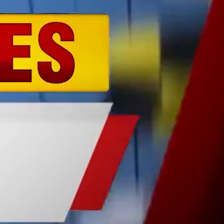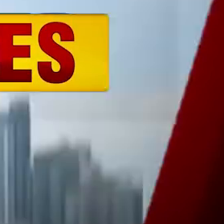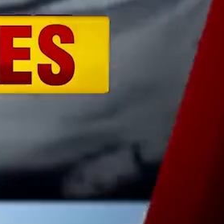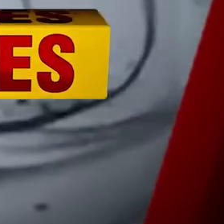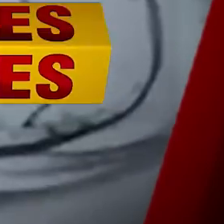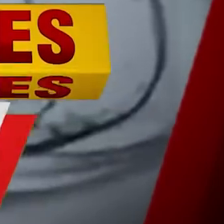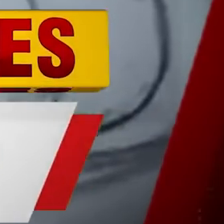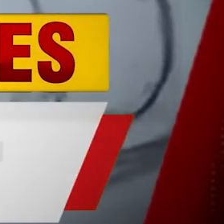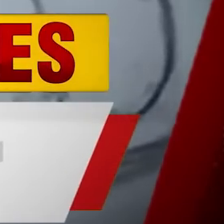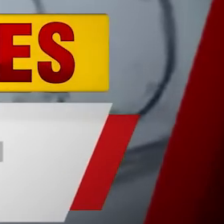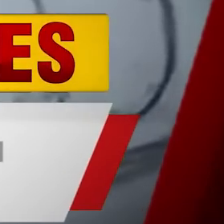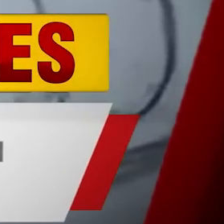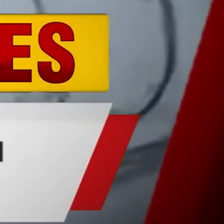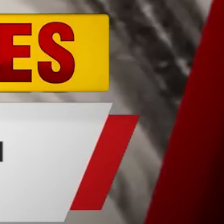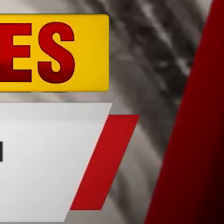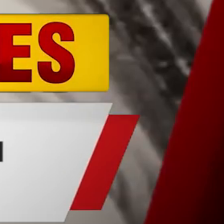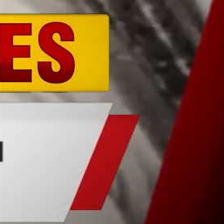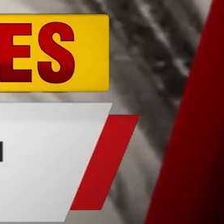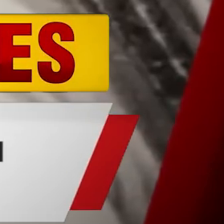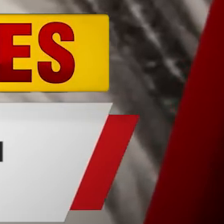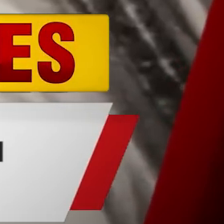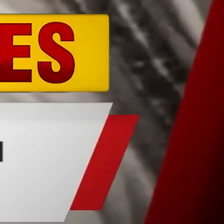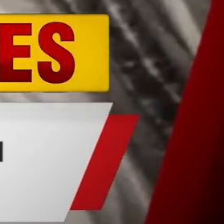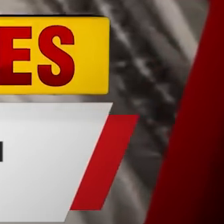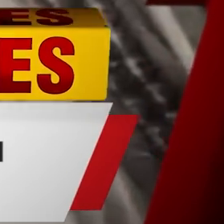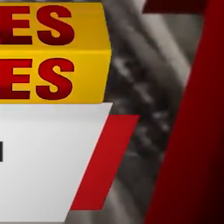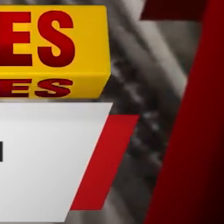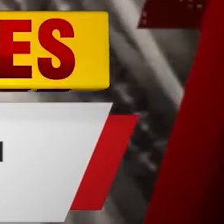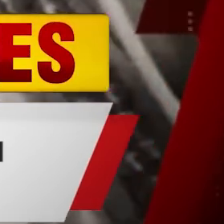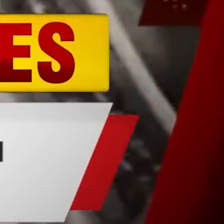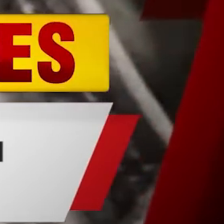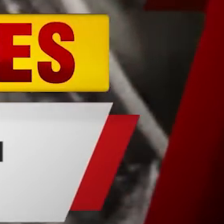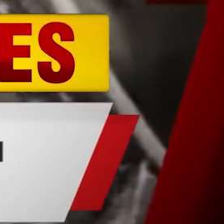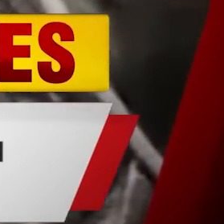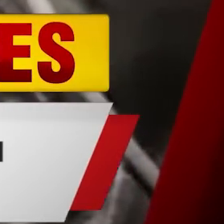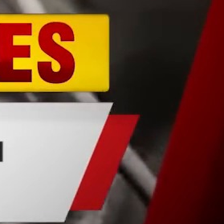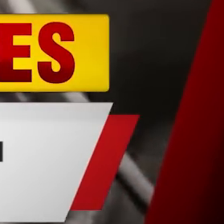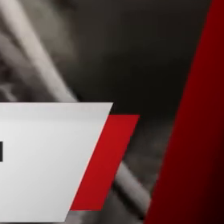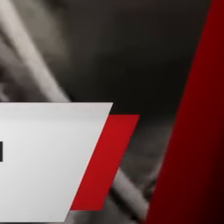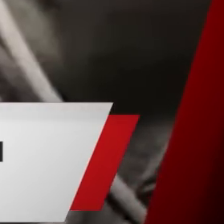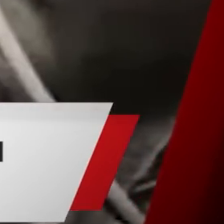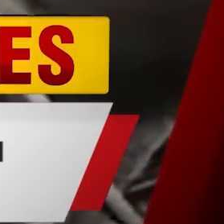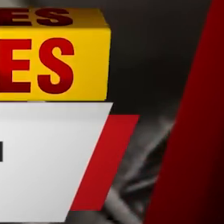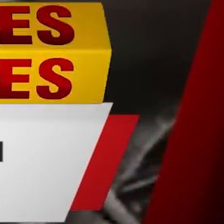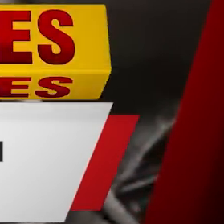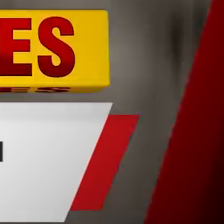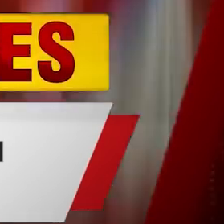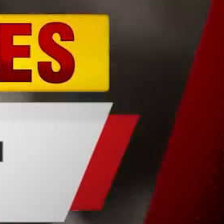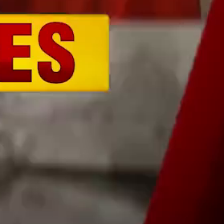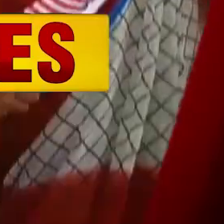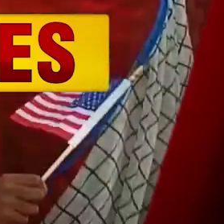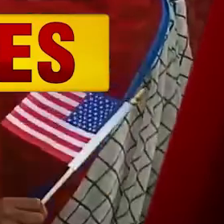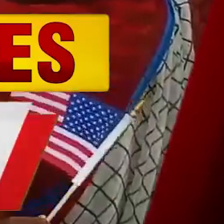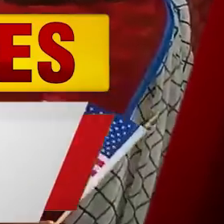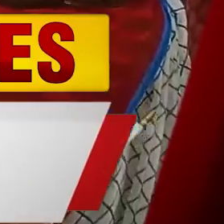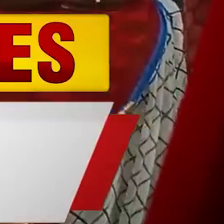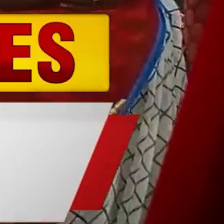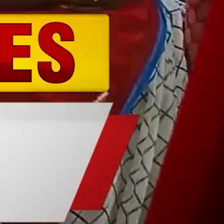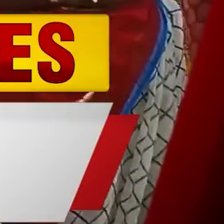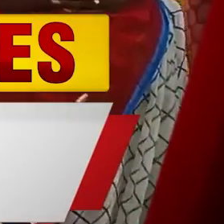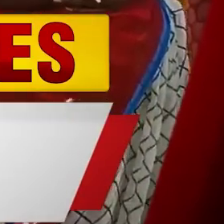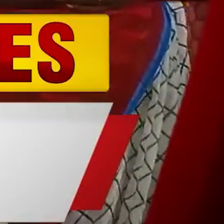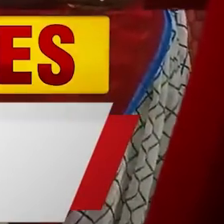பயிற்சி. இந்திரா காந்தி கொலையை பெருமைப்படுத்த அனுமதித்தமை. கனடாவை சாடும் அலிசப்ரி.